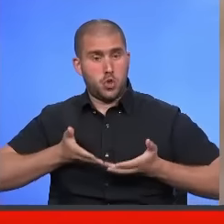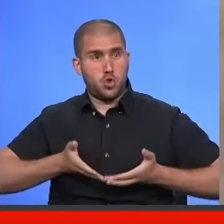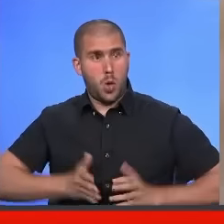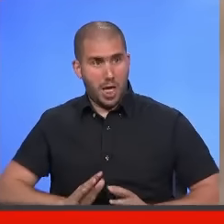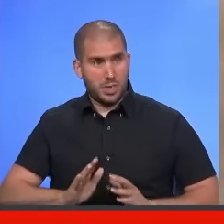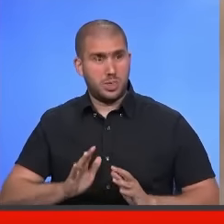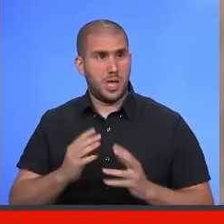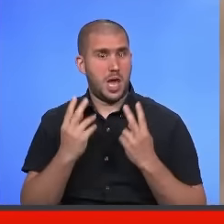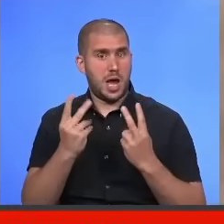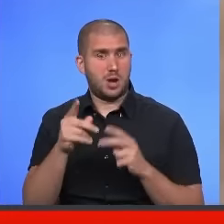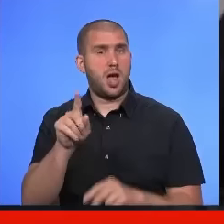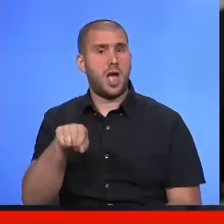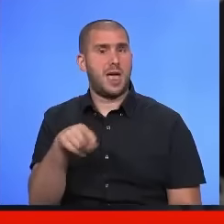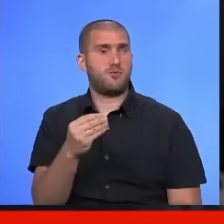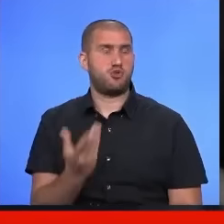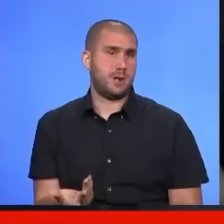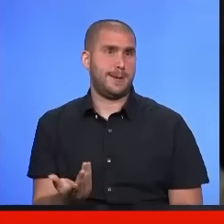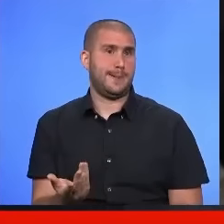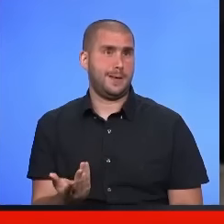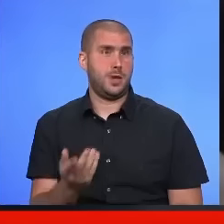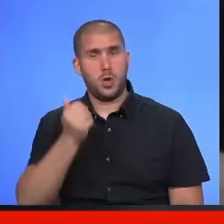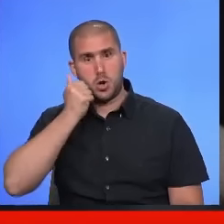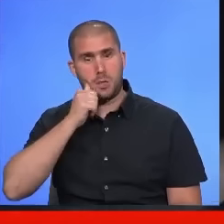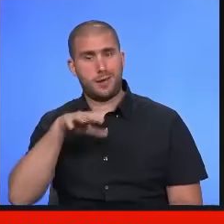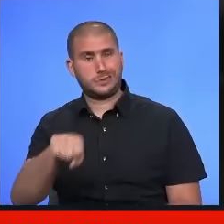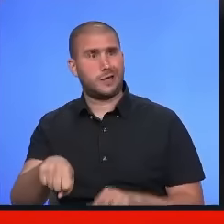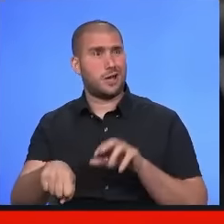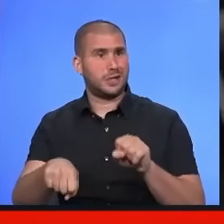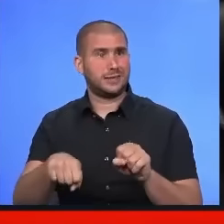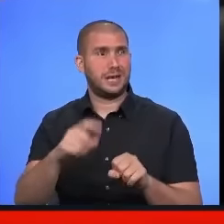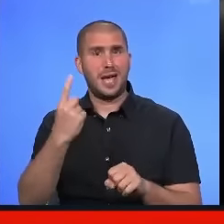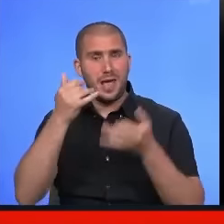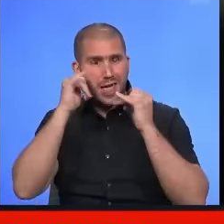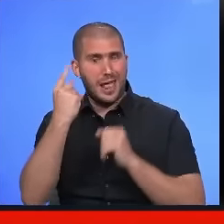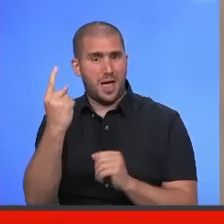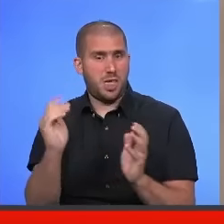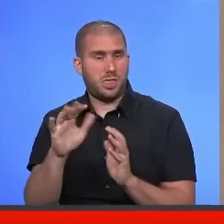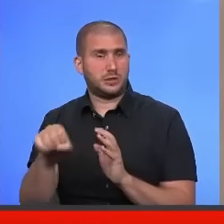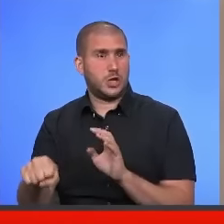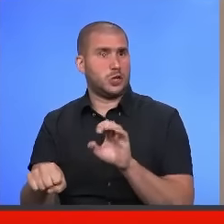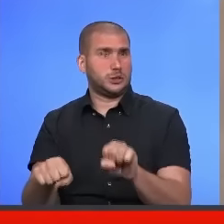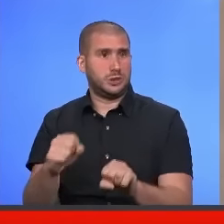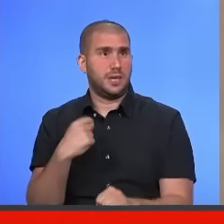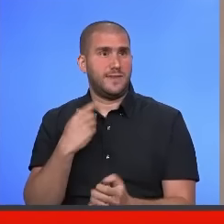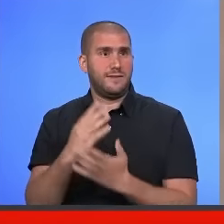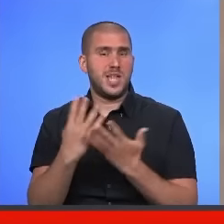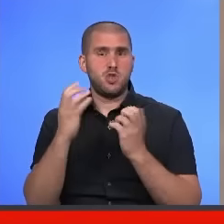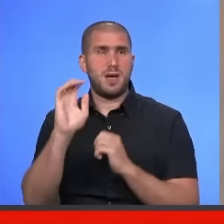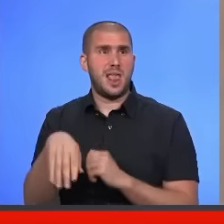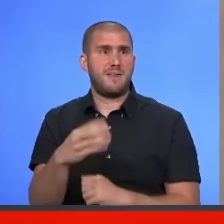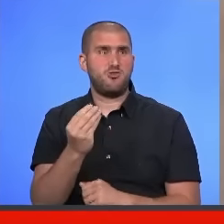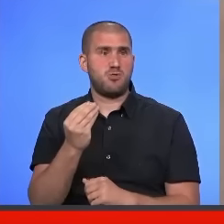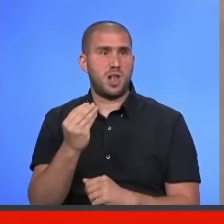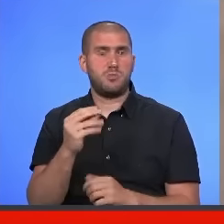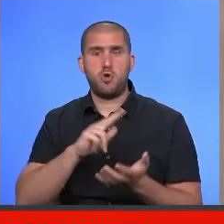הערק שלו הוא 1000 שק כל יום נטרף לפחות עגל אחד אני כבר ב90 אל שק